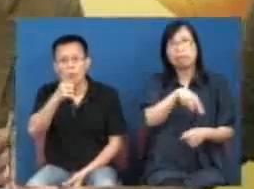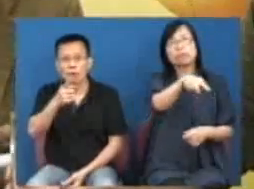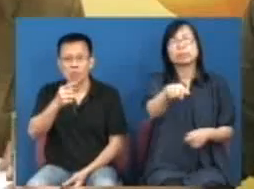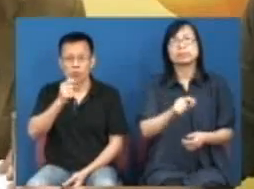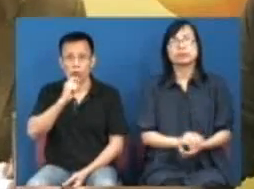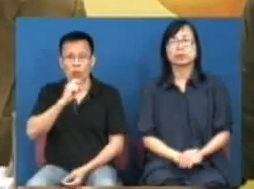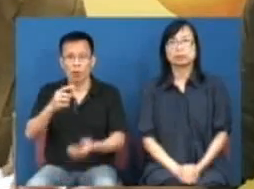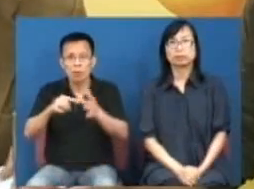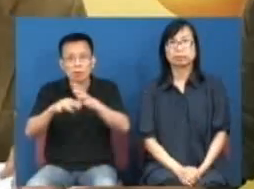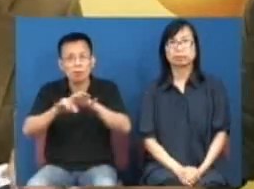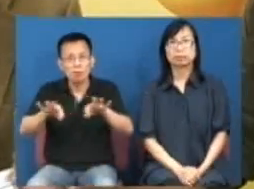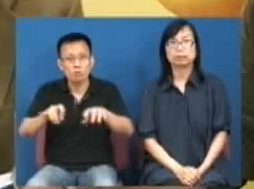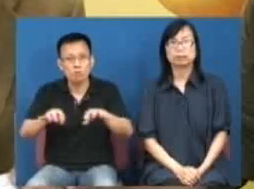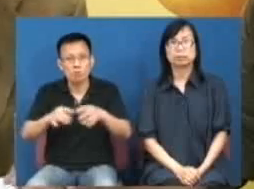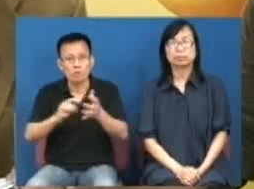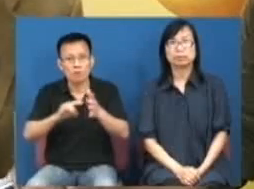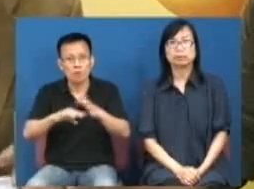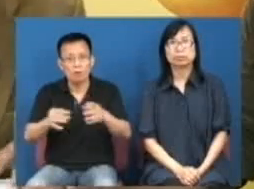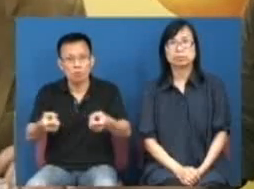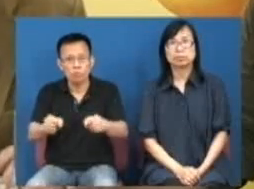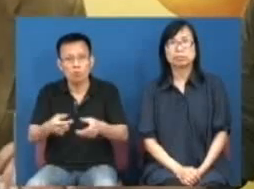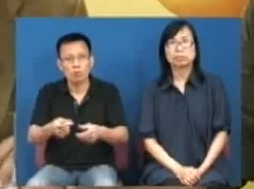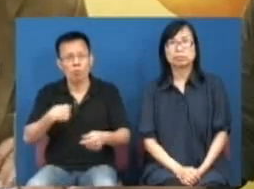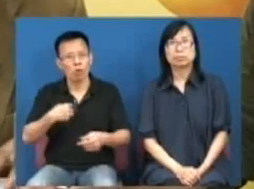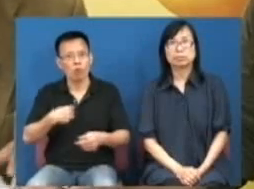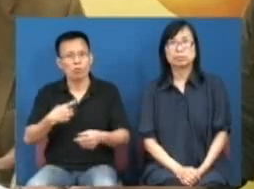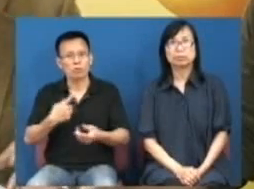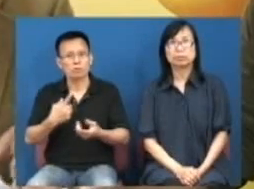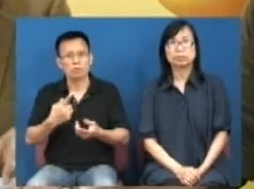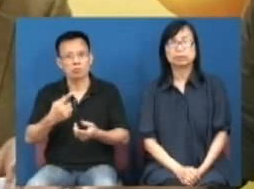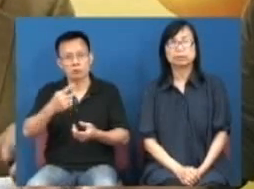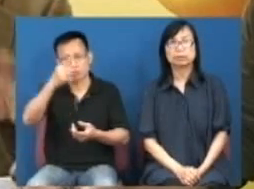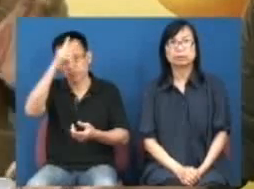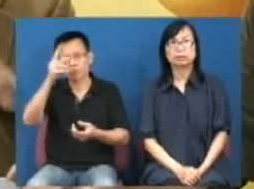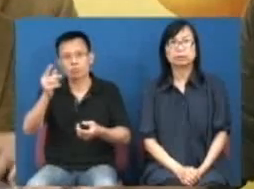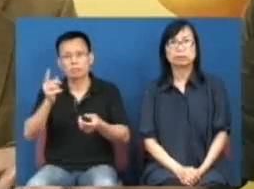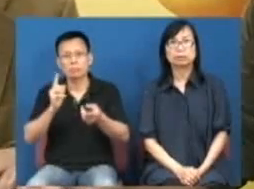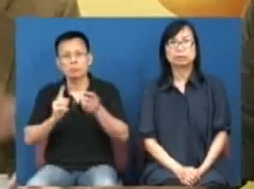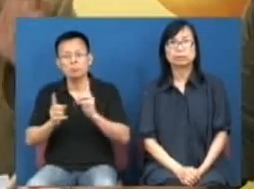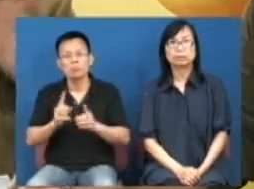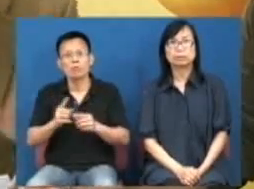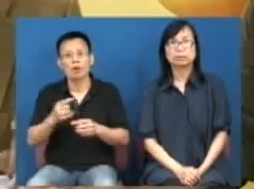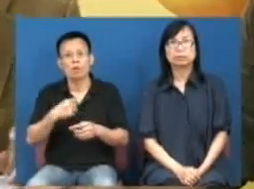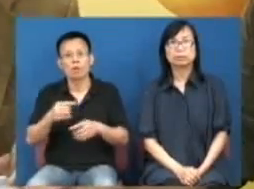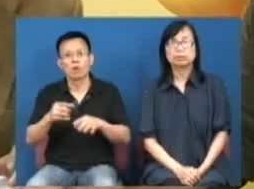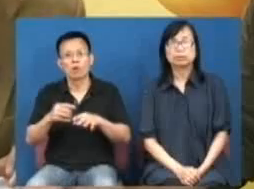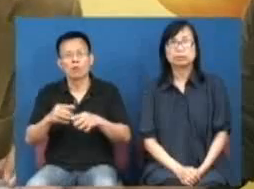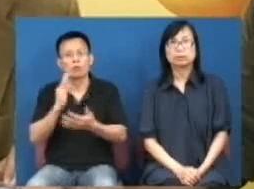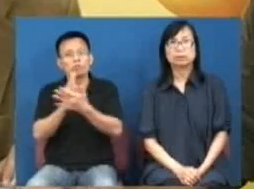我喺電台都有講啊，中意嘅隨和啲嘅，我喺個政府台度，唔需要咁激氣，唔同嘅平台我